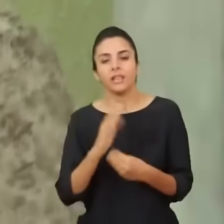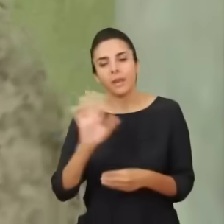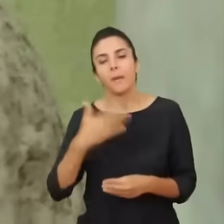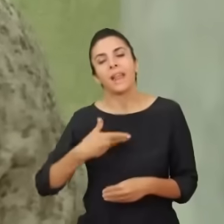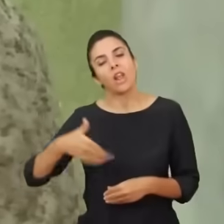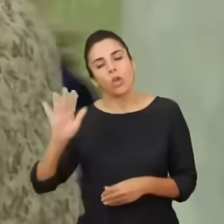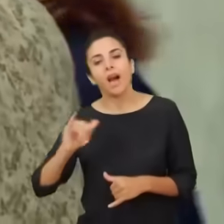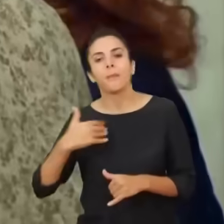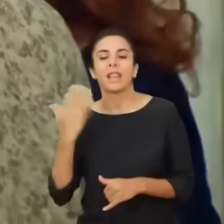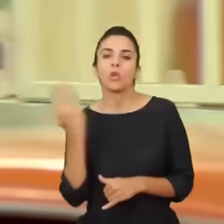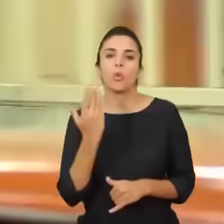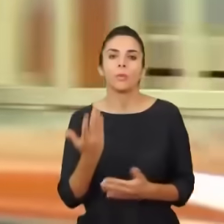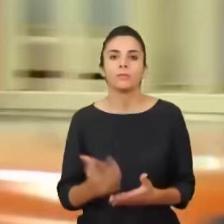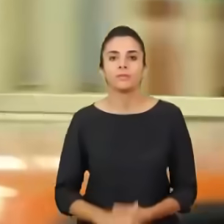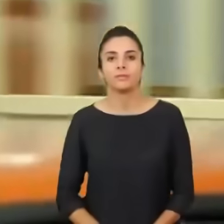kaçtık.